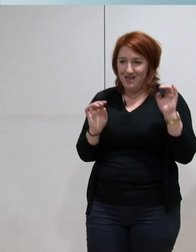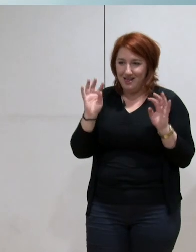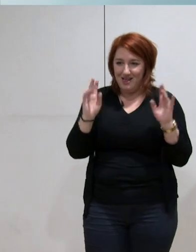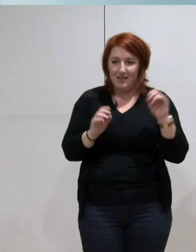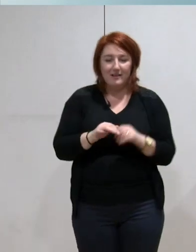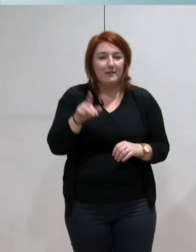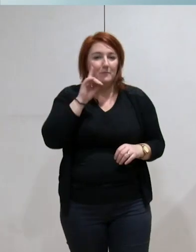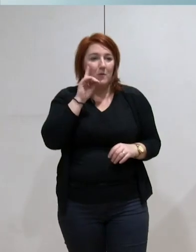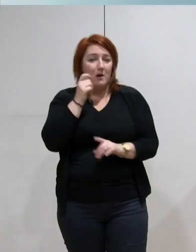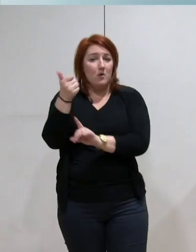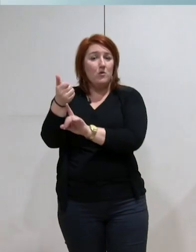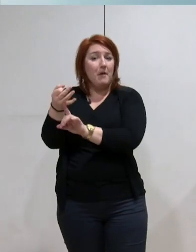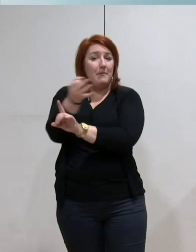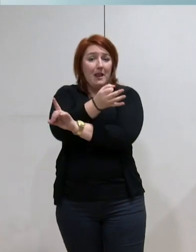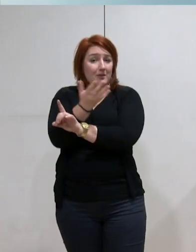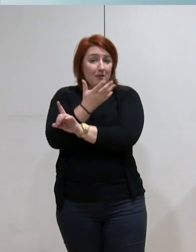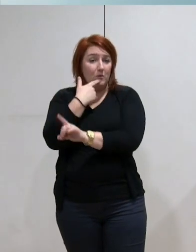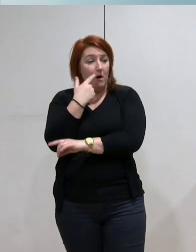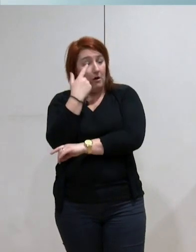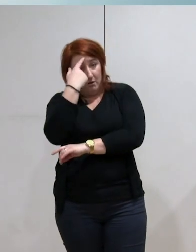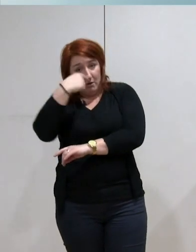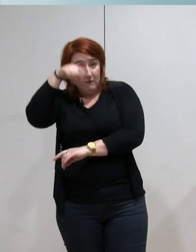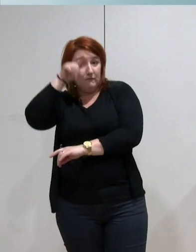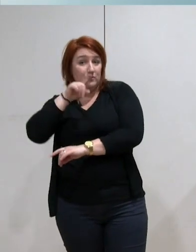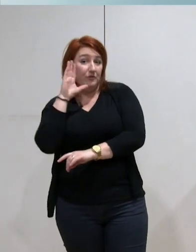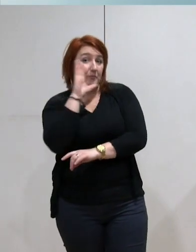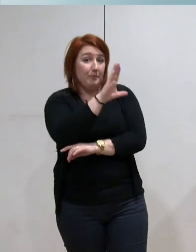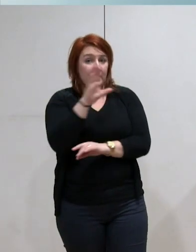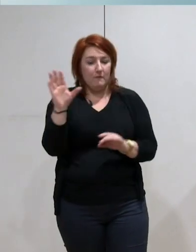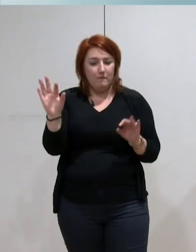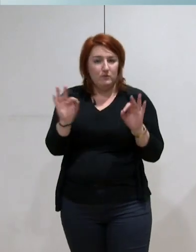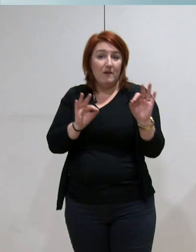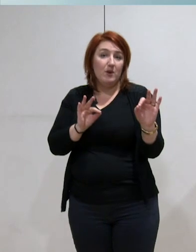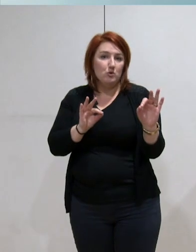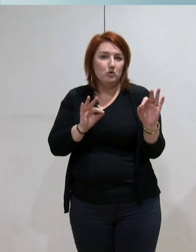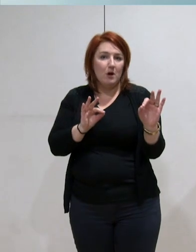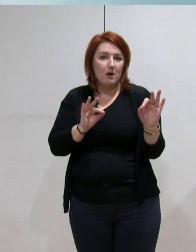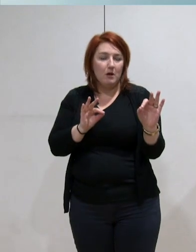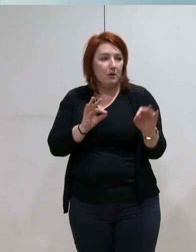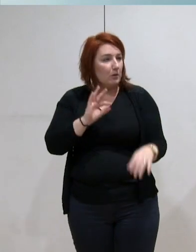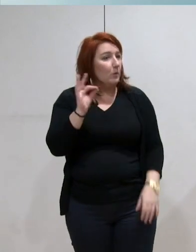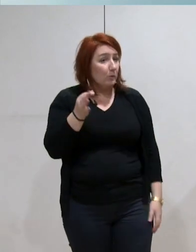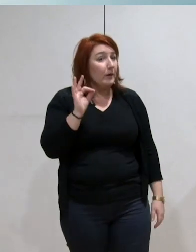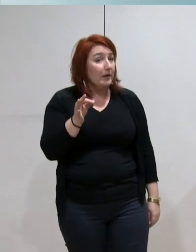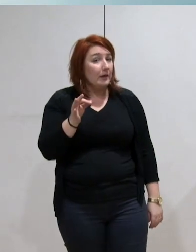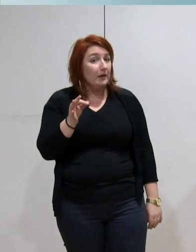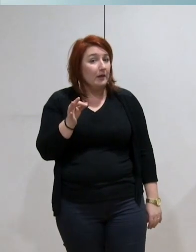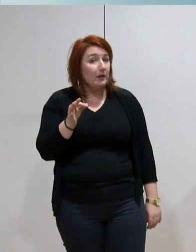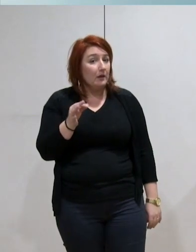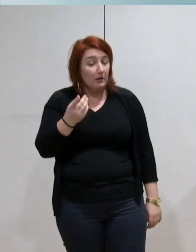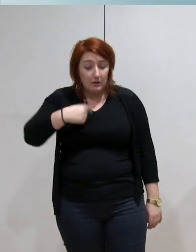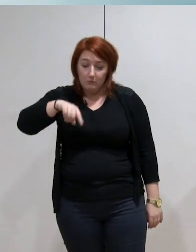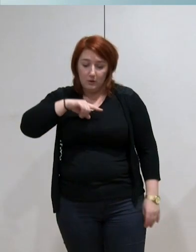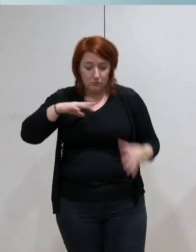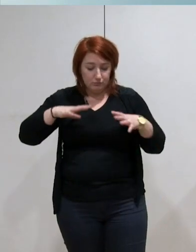il a dit il a dit que dans votre logique à vous vous aviez le choix oui que nous n'aurions pas fait ainsi car